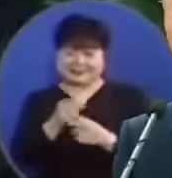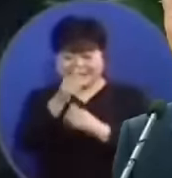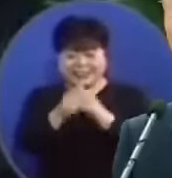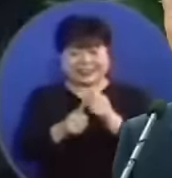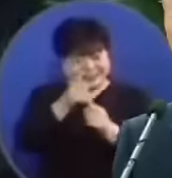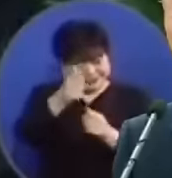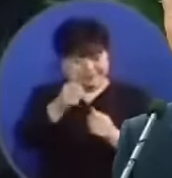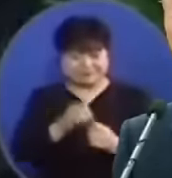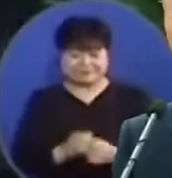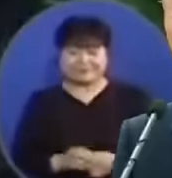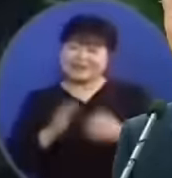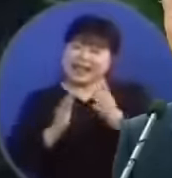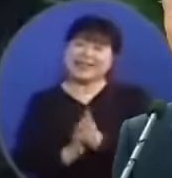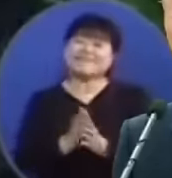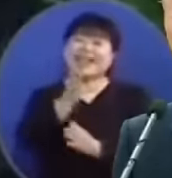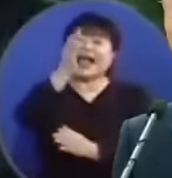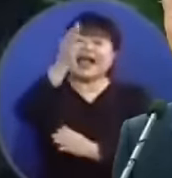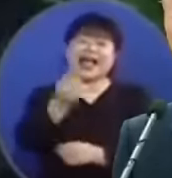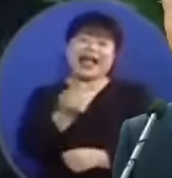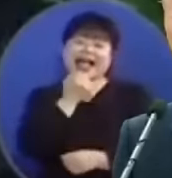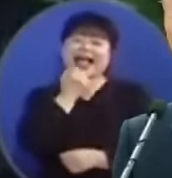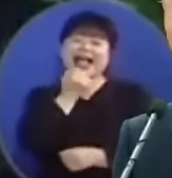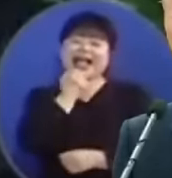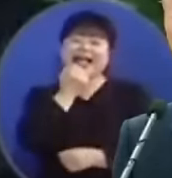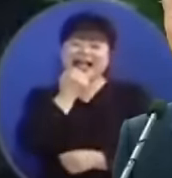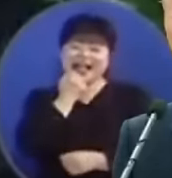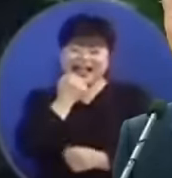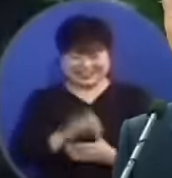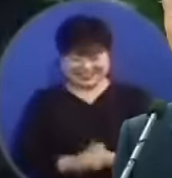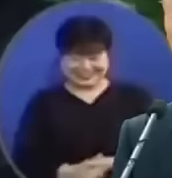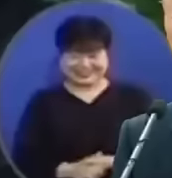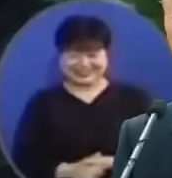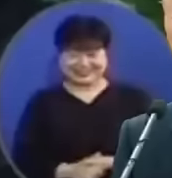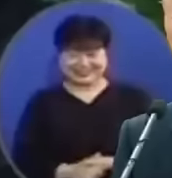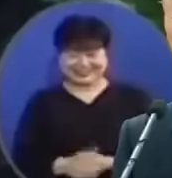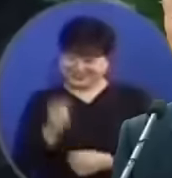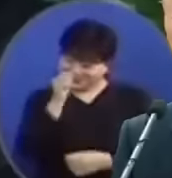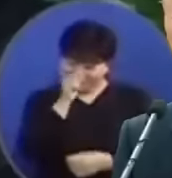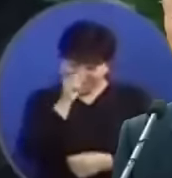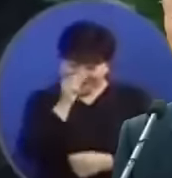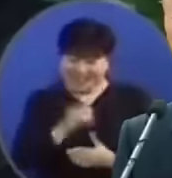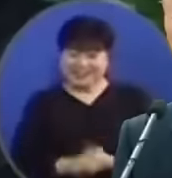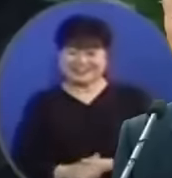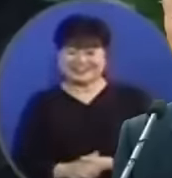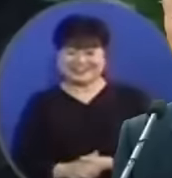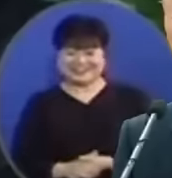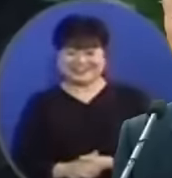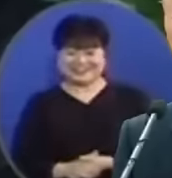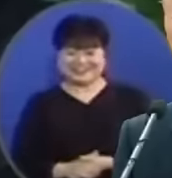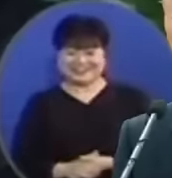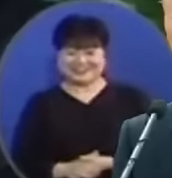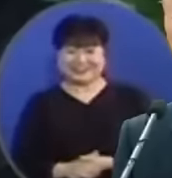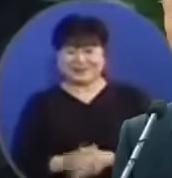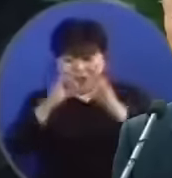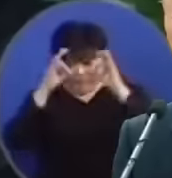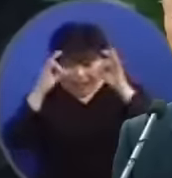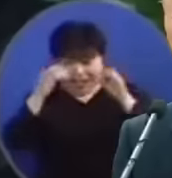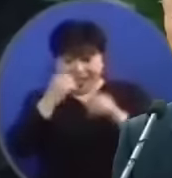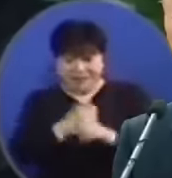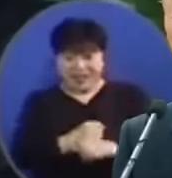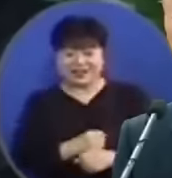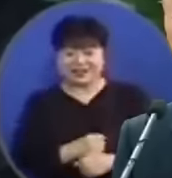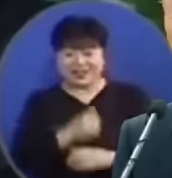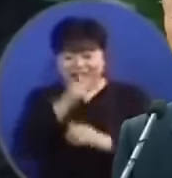하나님 할렐루야 하하하하 아주 좋습니다. 한번 해볼까요? 제가